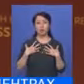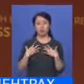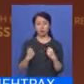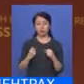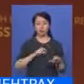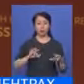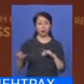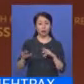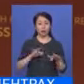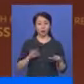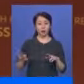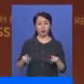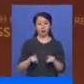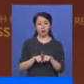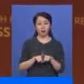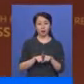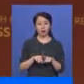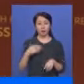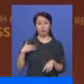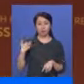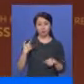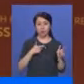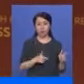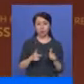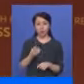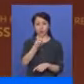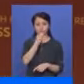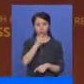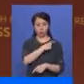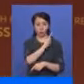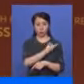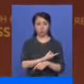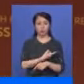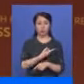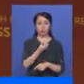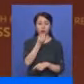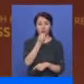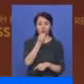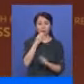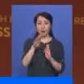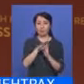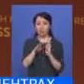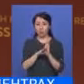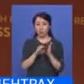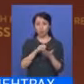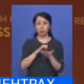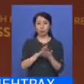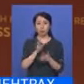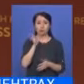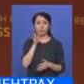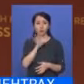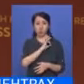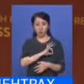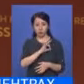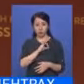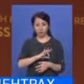мероприятия, такие как витаминизация готовых блюд, усилен режим питания. Меню составляется с учетом сезонности. Применяются